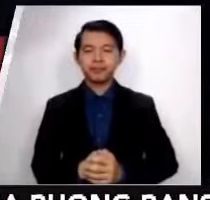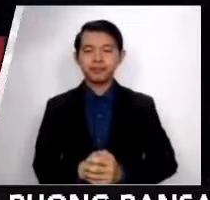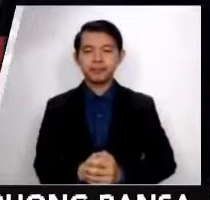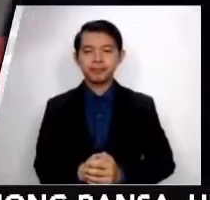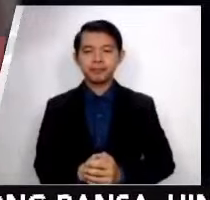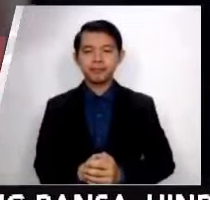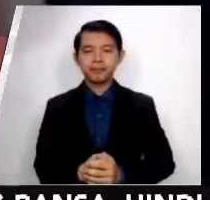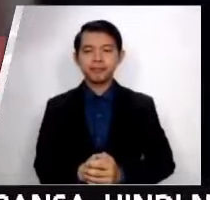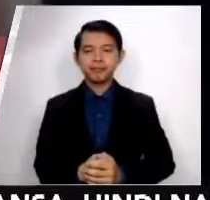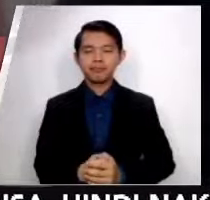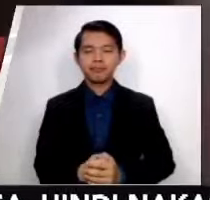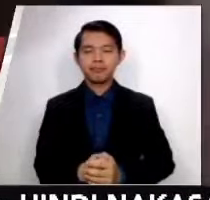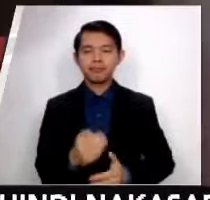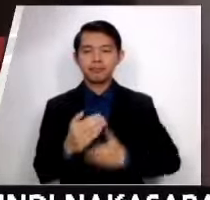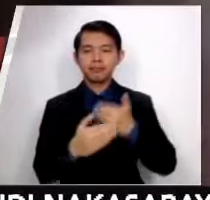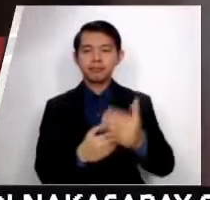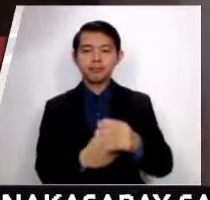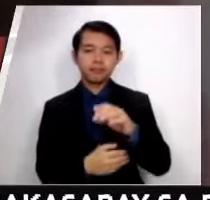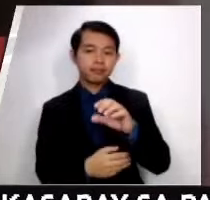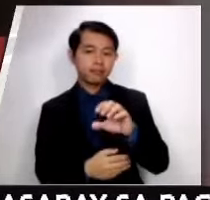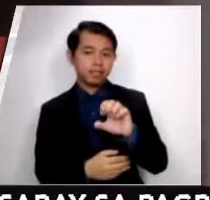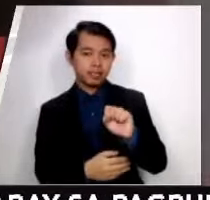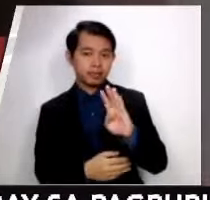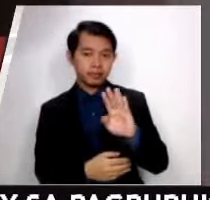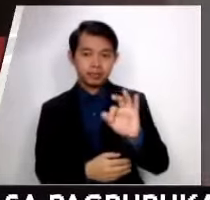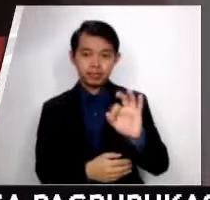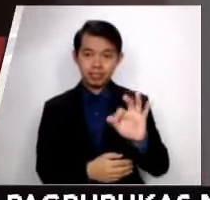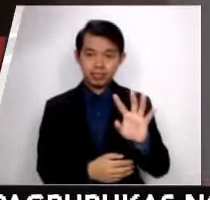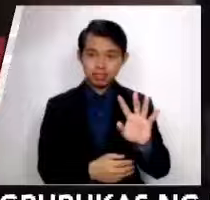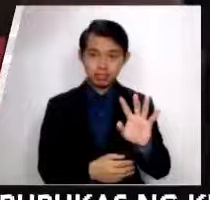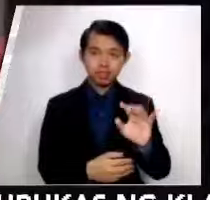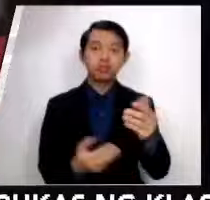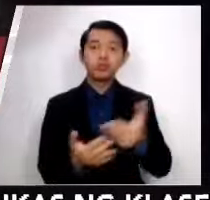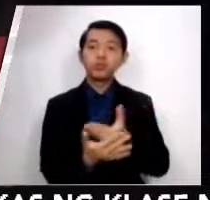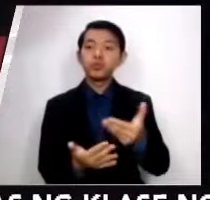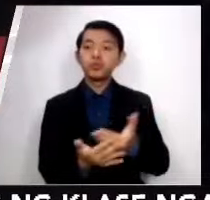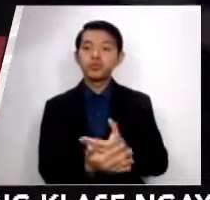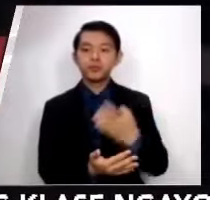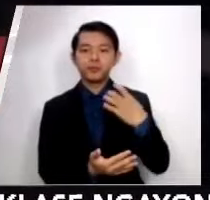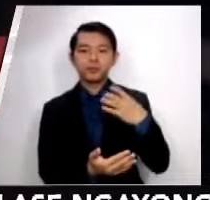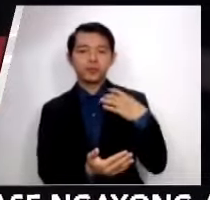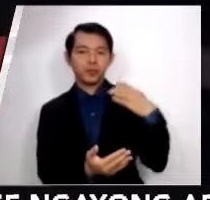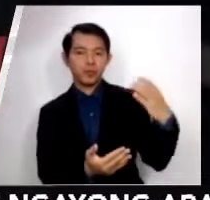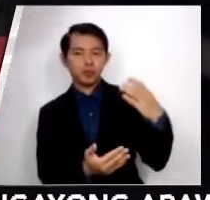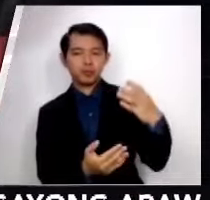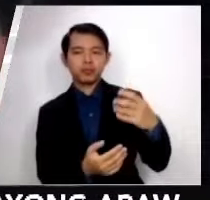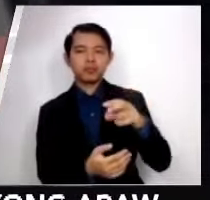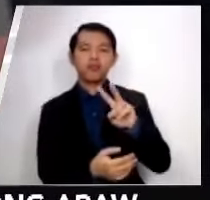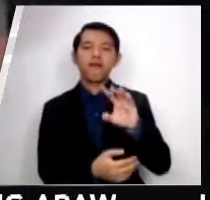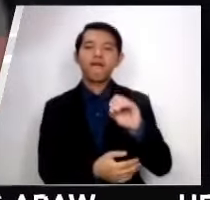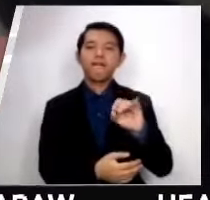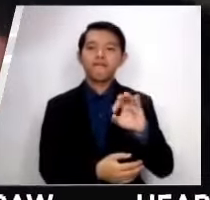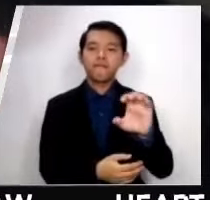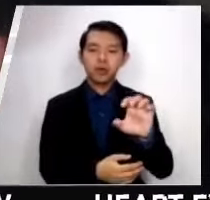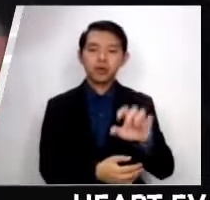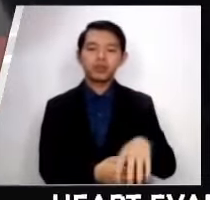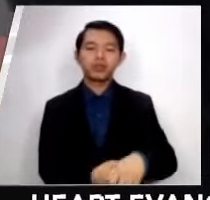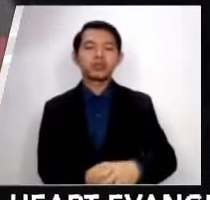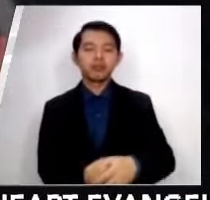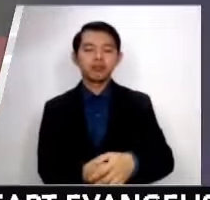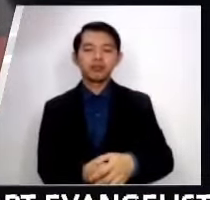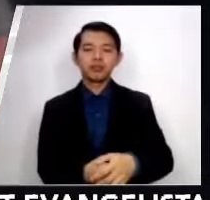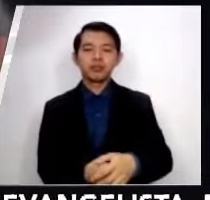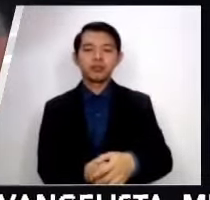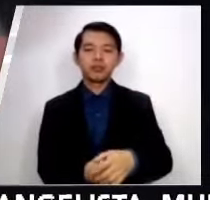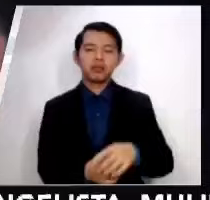Pablo ng SB19, magiging bagong coach ng The Voice Kids Philippines. Nelson Canlas nagbabalita para sa